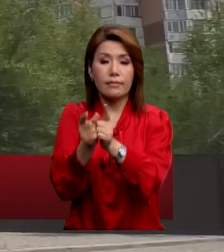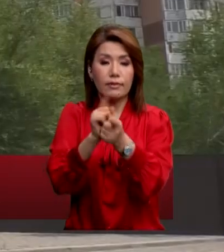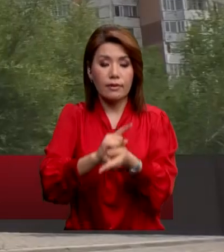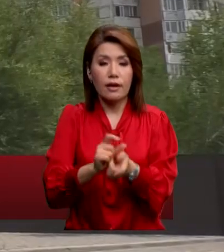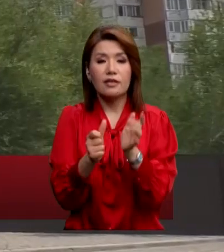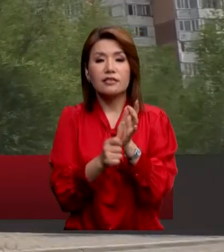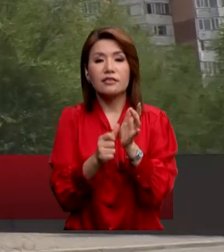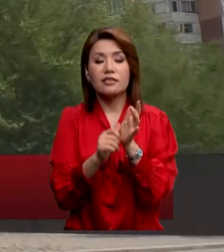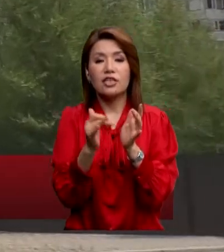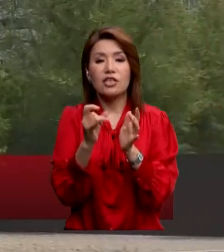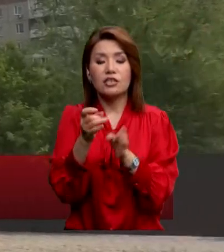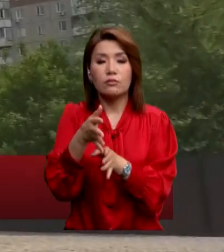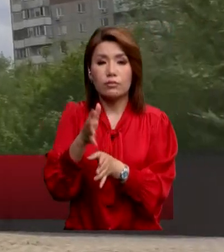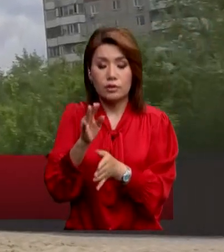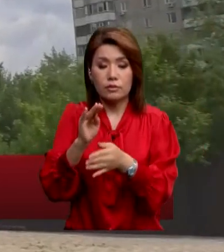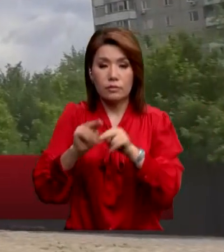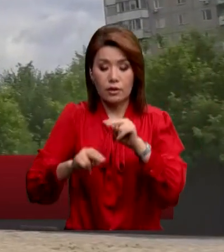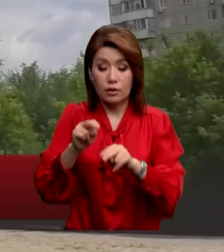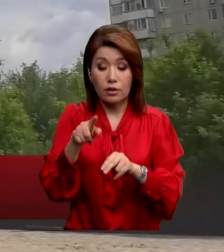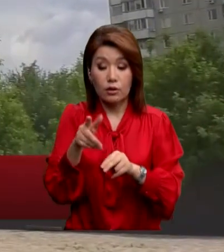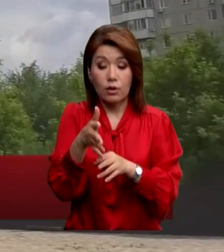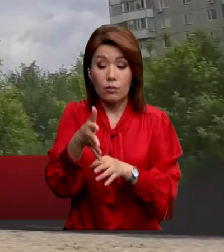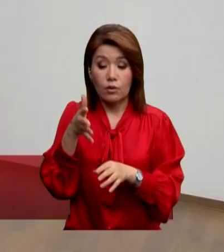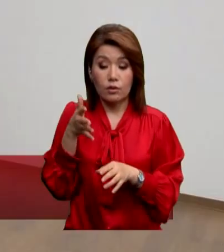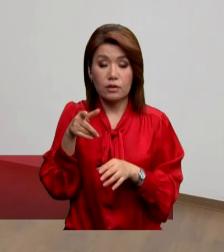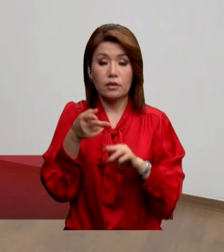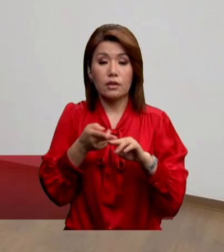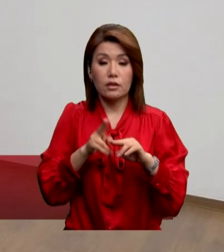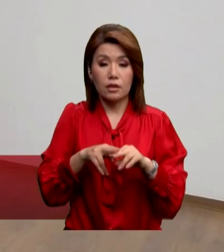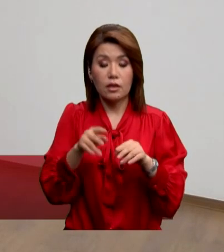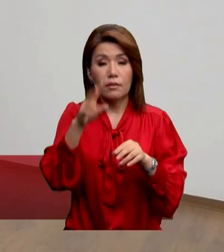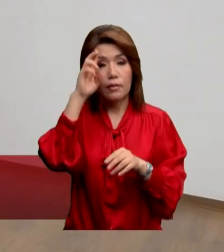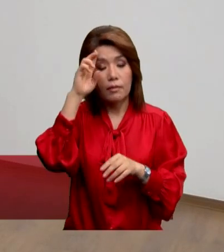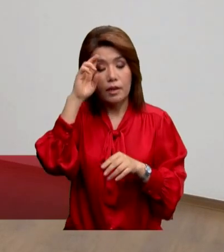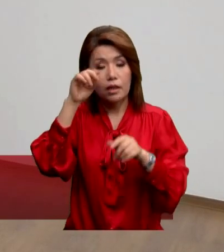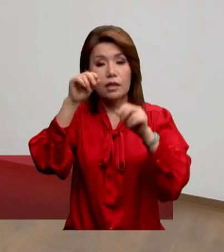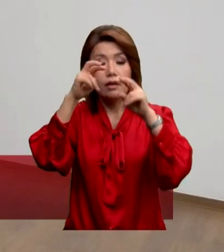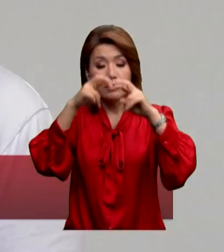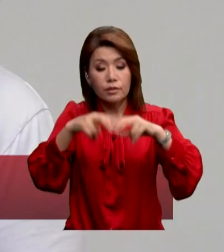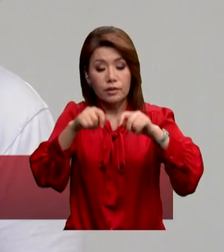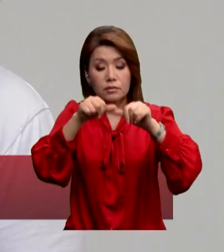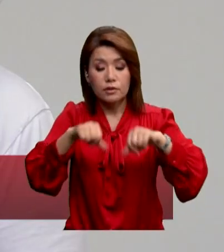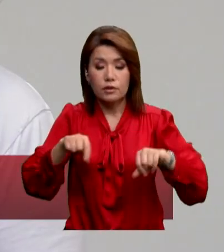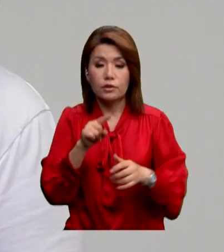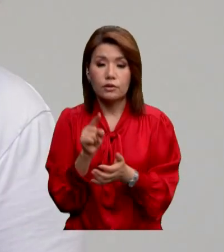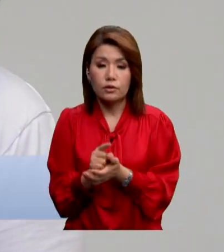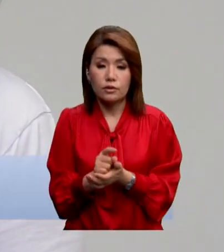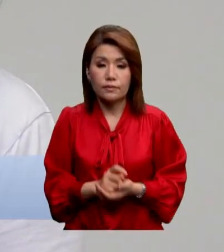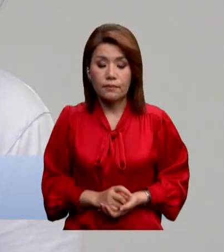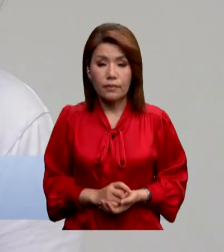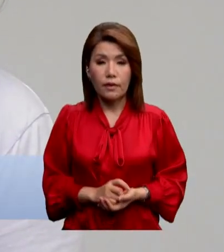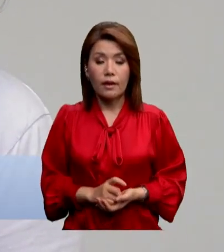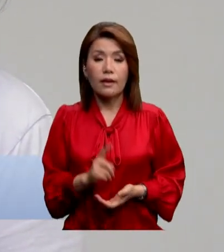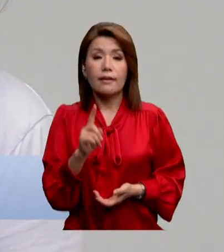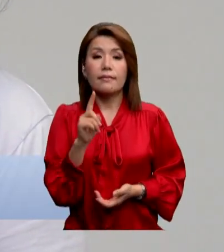қабатты тұрғын үйге айналдырған. Әйтсе де 5 қабаттан жоғары ғимарат тұрғызу үшін мемлекеттік сараптама қажет екен. Біз енді неліктен